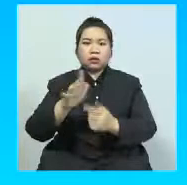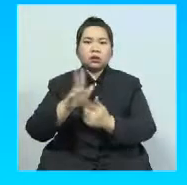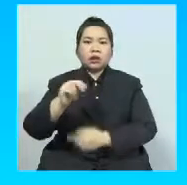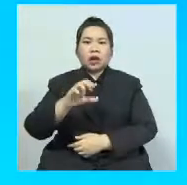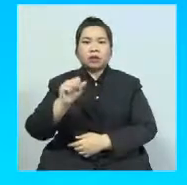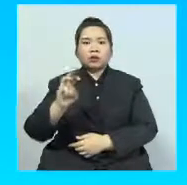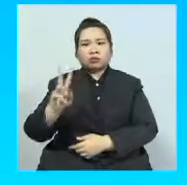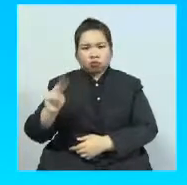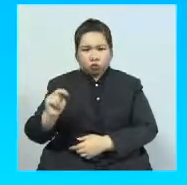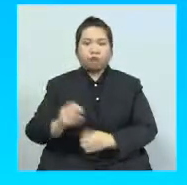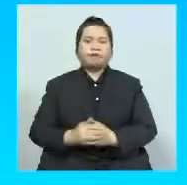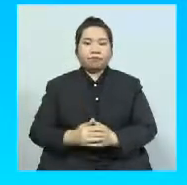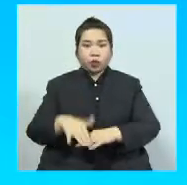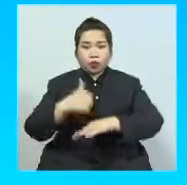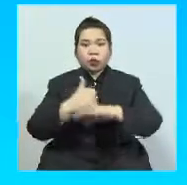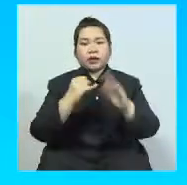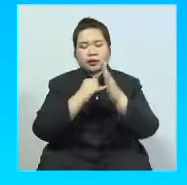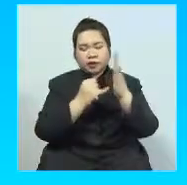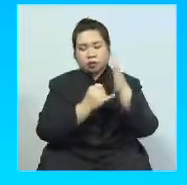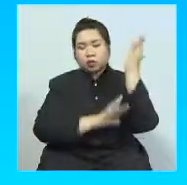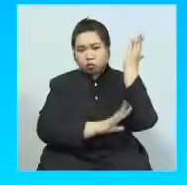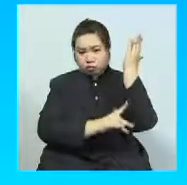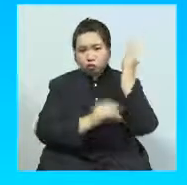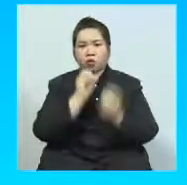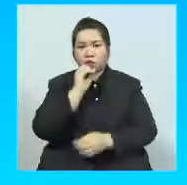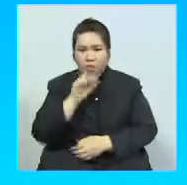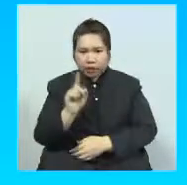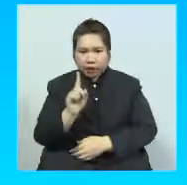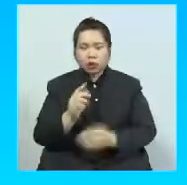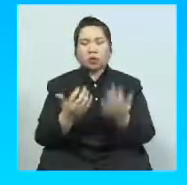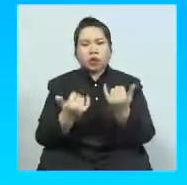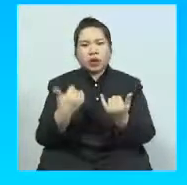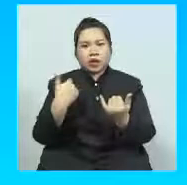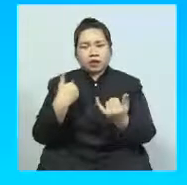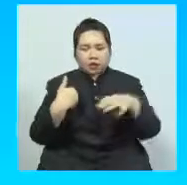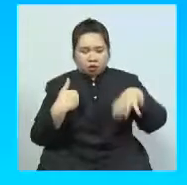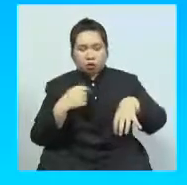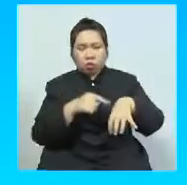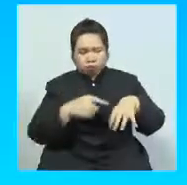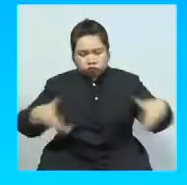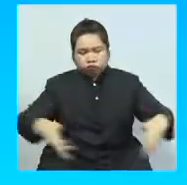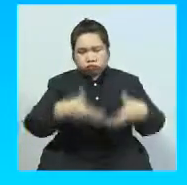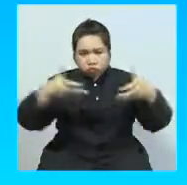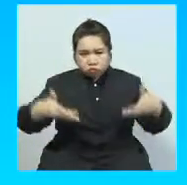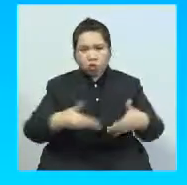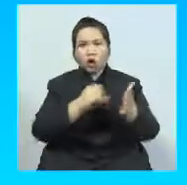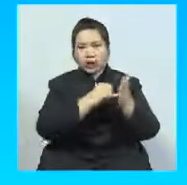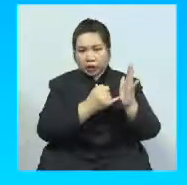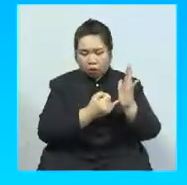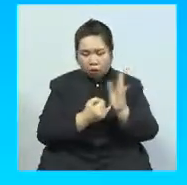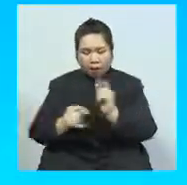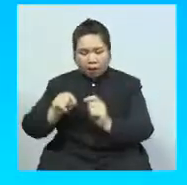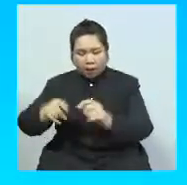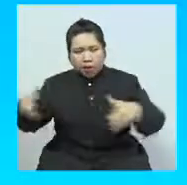การจังหวัดชุมพรนะคะนายวิบูลรัตนาพรวงศ์นะคะก็บอกนะคะว่ามีการตั้งโรงครัวพระราชทานระดับจังหวัดแล้วก็ระดับอำเ